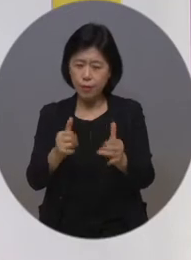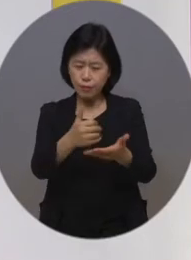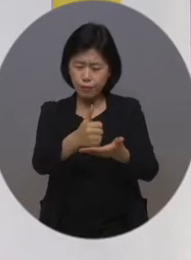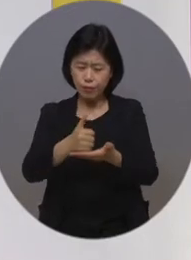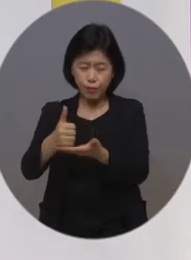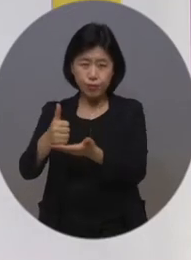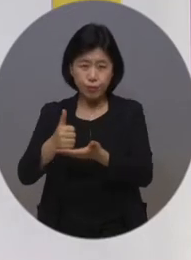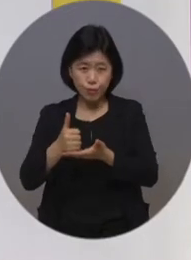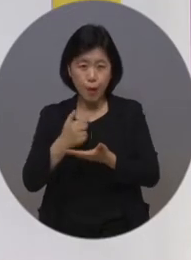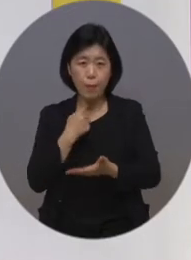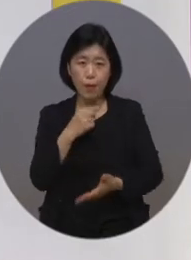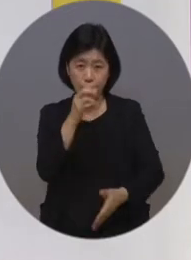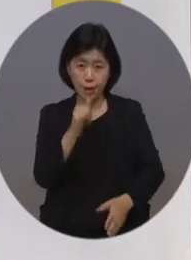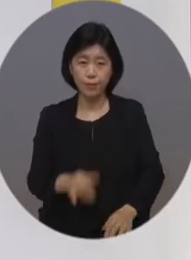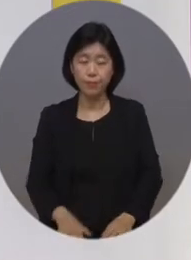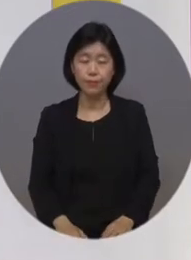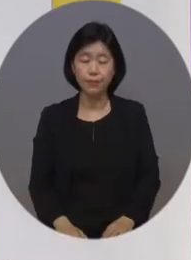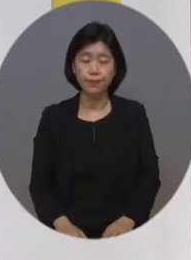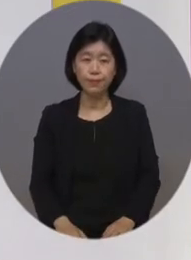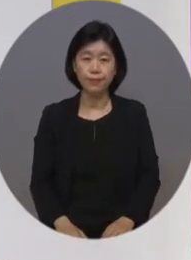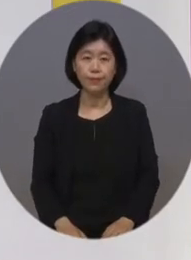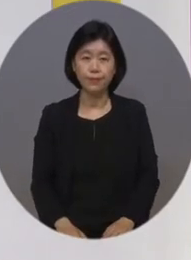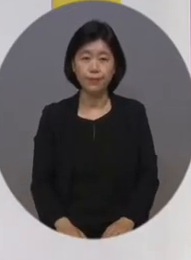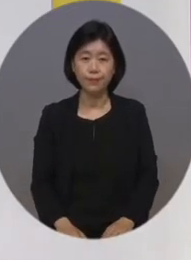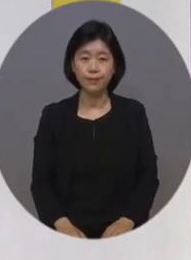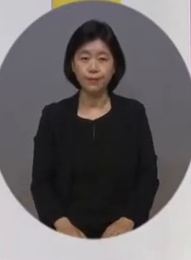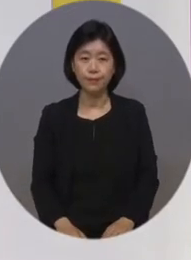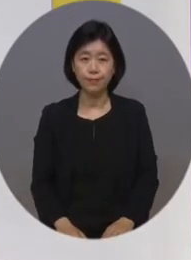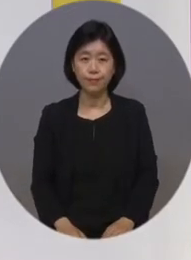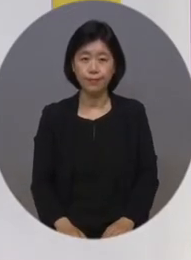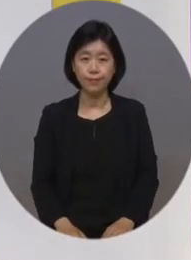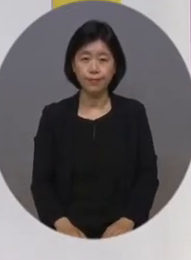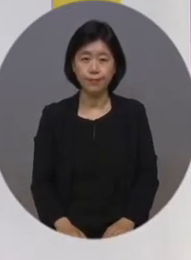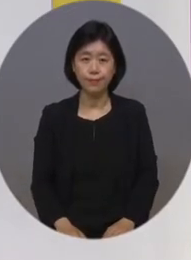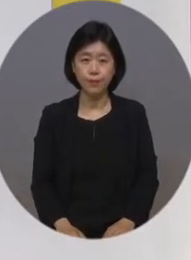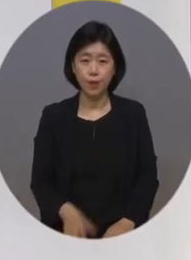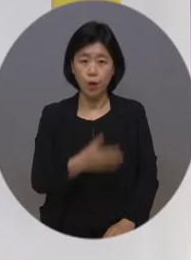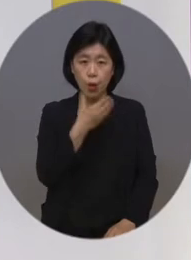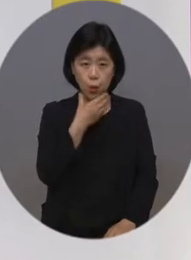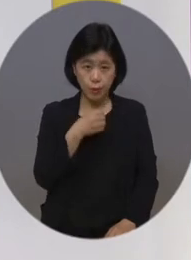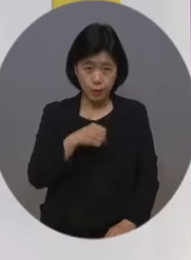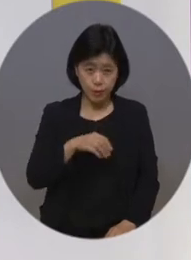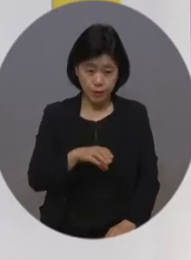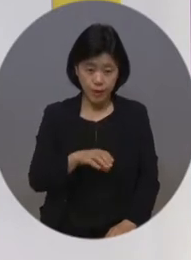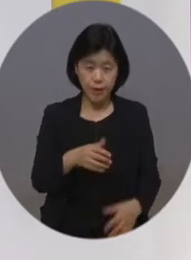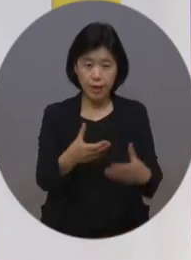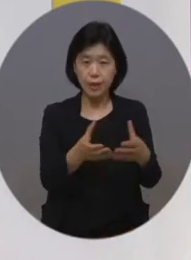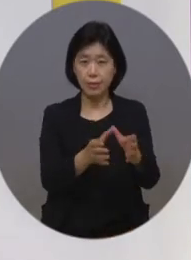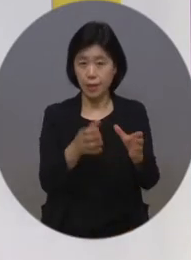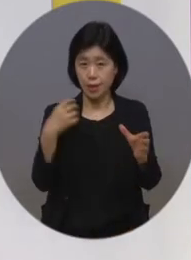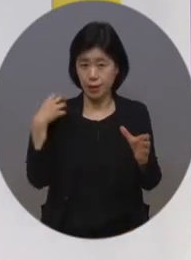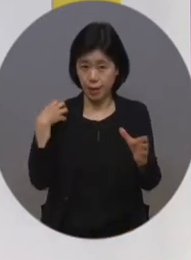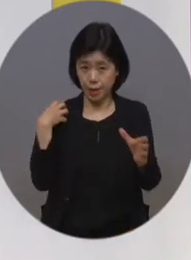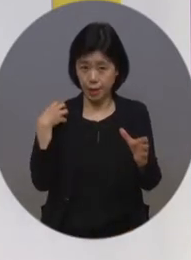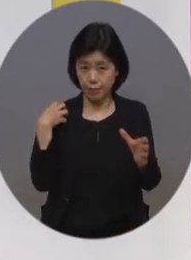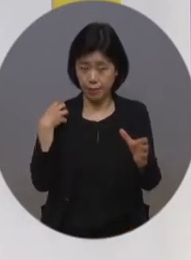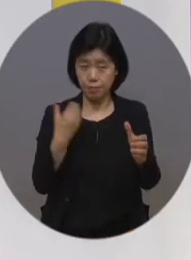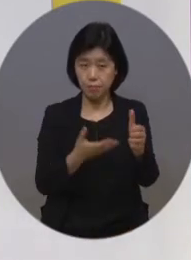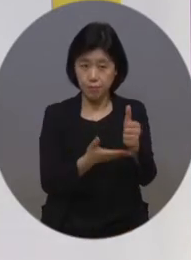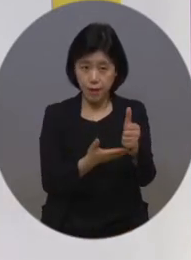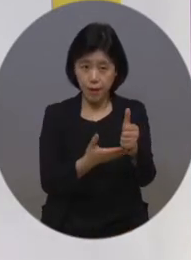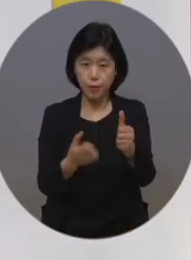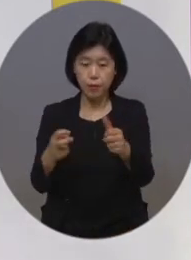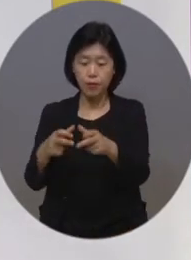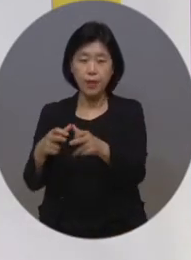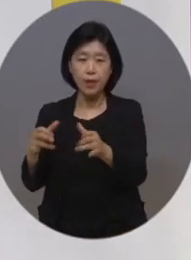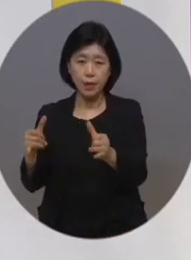국과 장애인복지 과장 두 분다 가 일선 복지 현장에서 일하시던 분 4